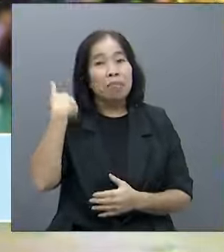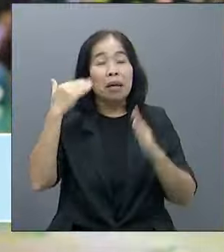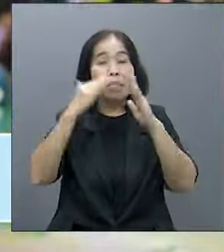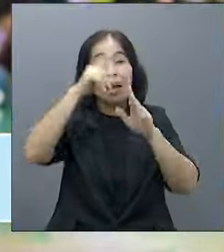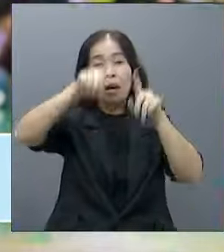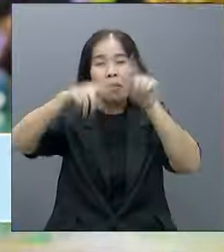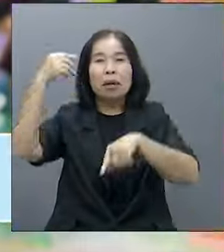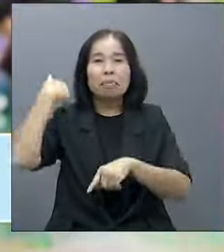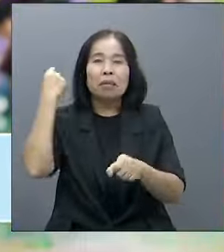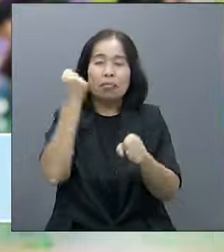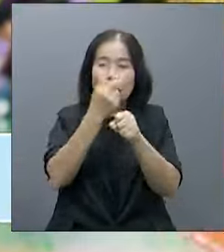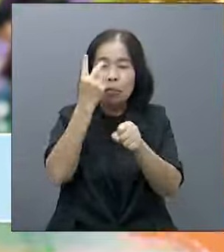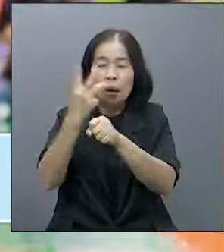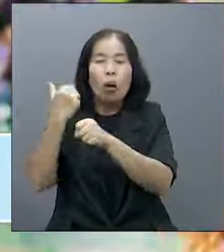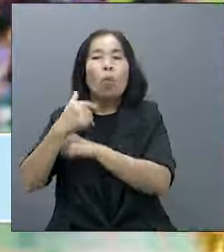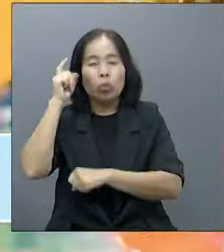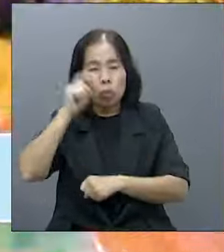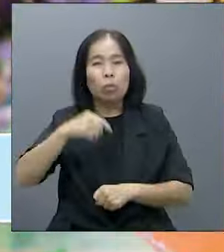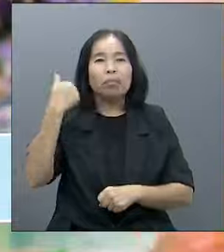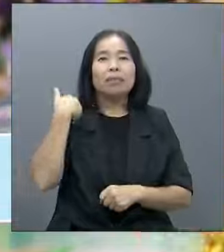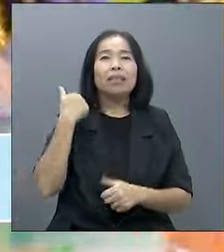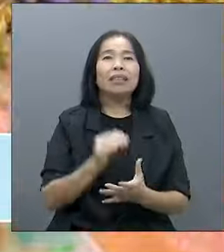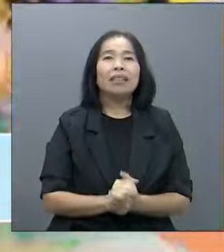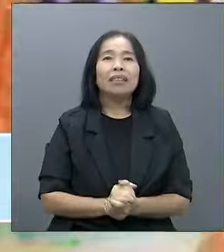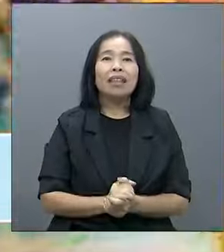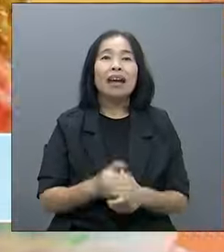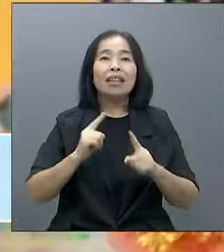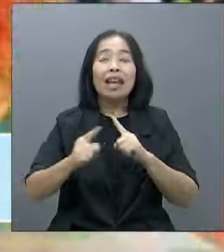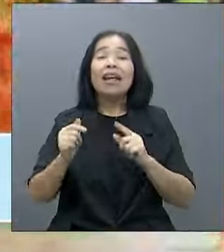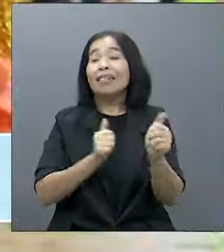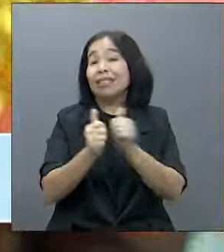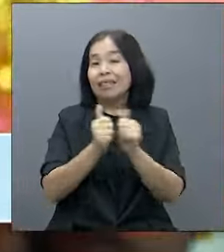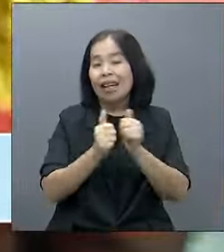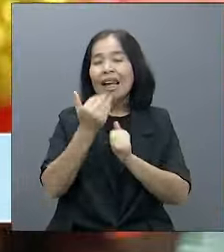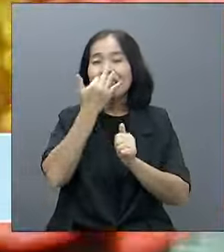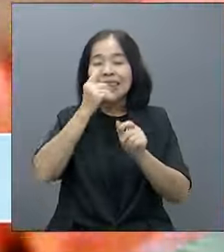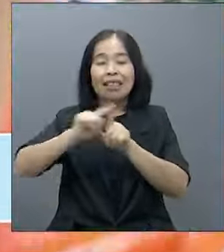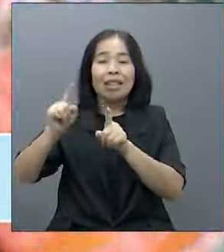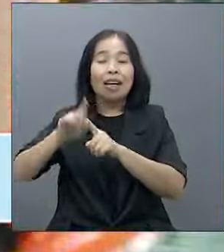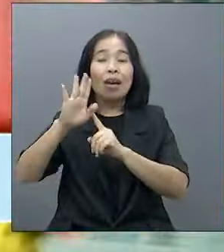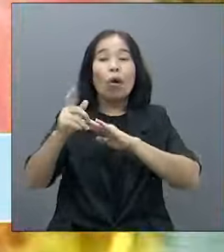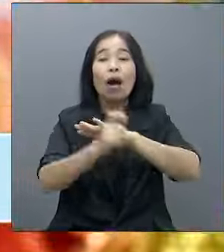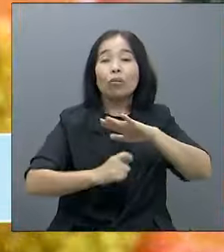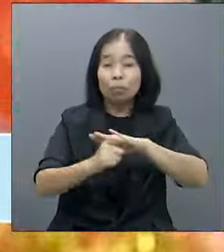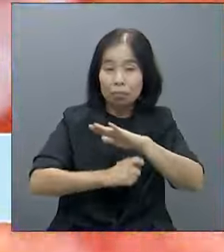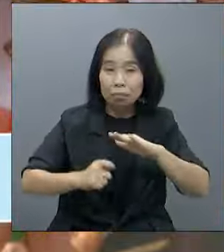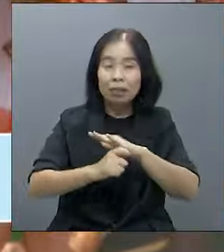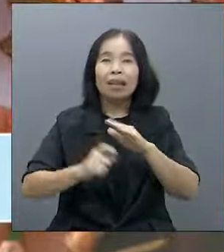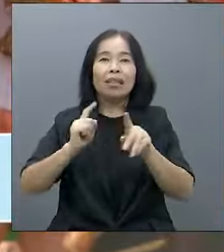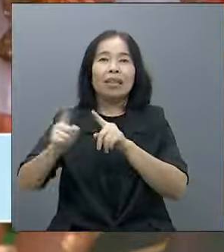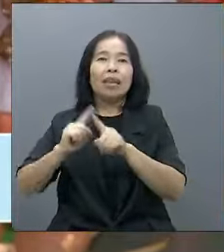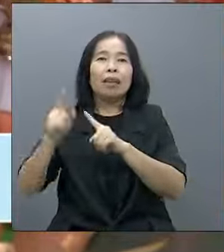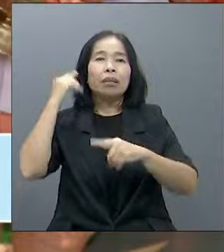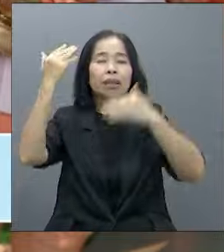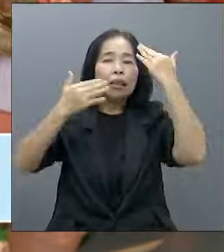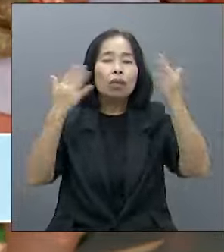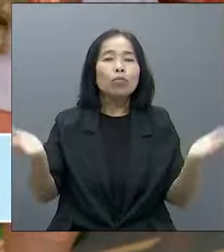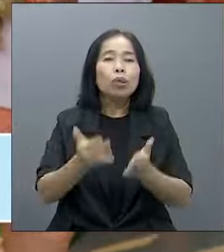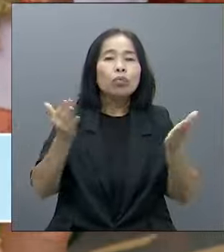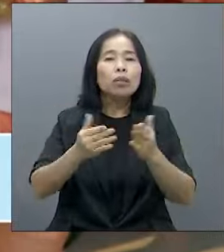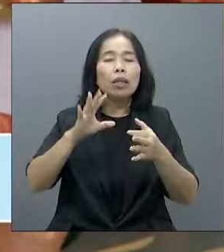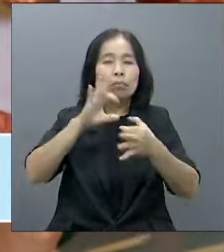ตีสองตีสามอย่างเงี้ยน่าจะต้องมีนะคะซึ่งการแข่งขันกีฬาสีระดับชั้นอนุบาลหรือกีฬาเพชรวุฒิเกมค่ะเป็นกิจกรรมส่งเสริมทักษะด้